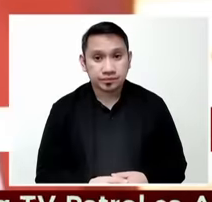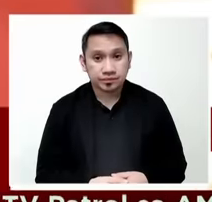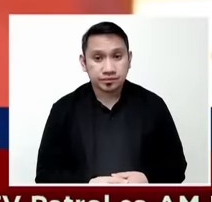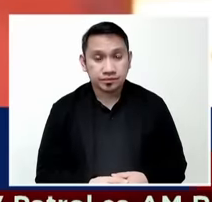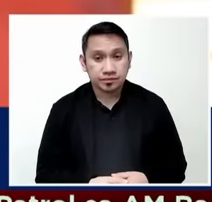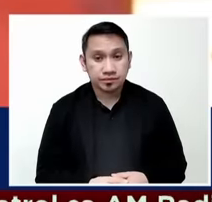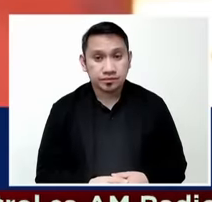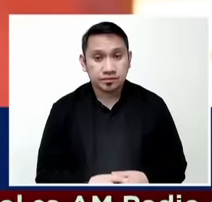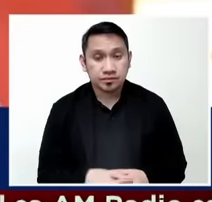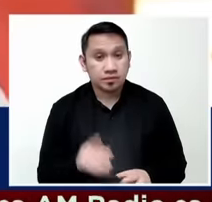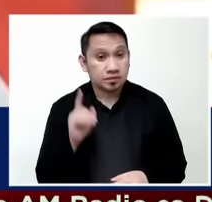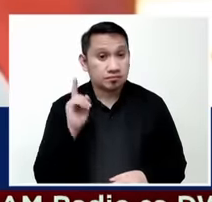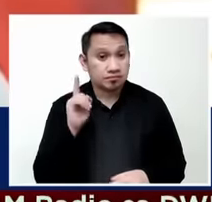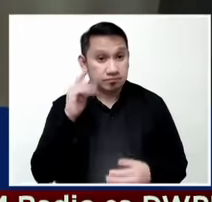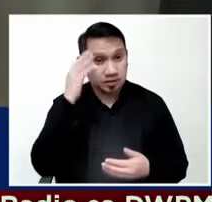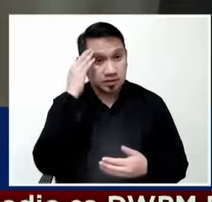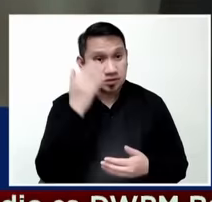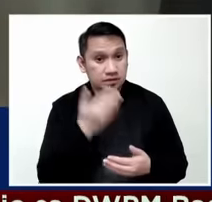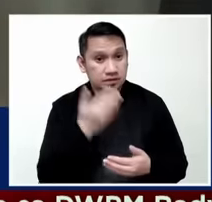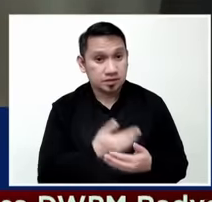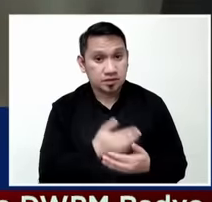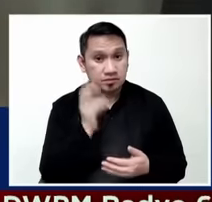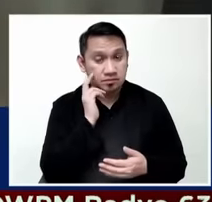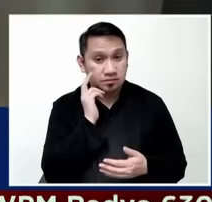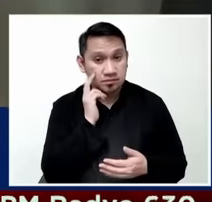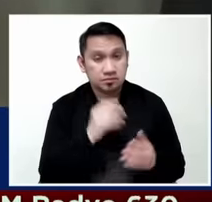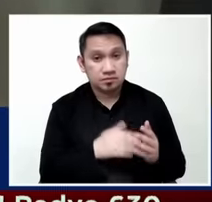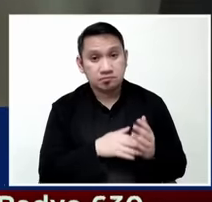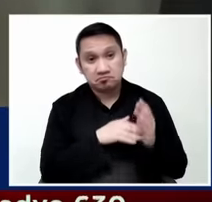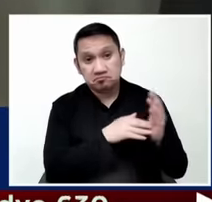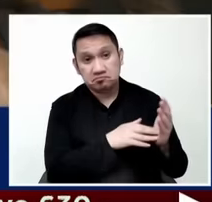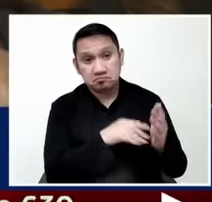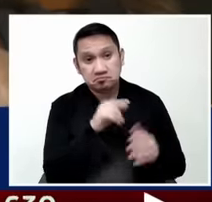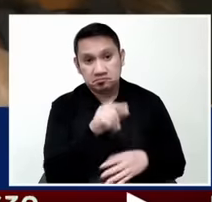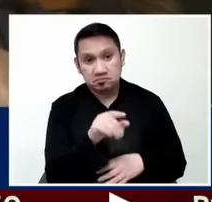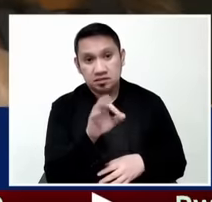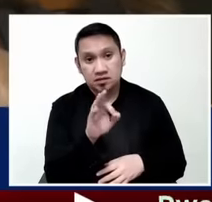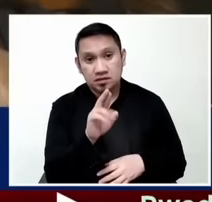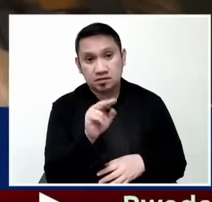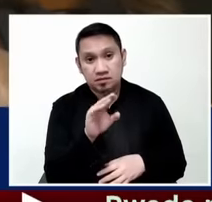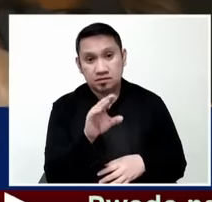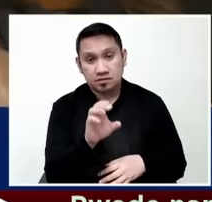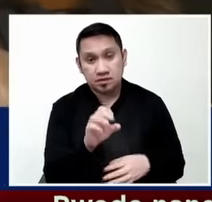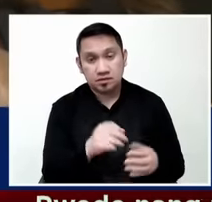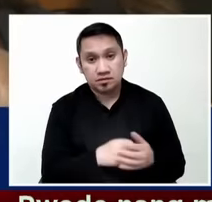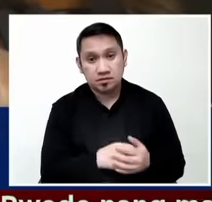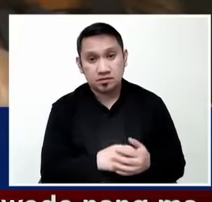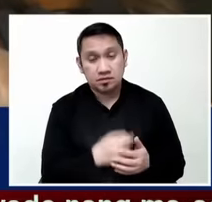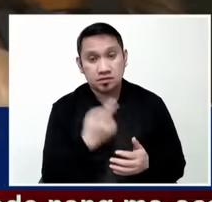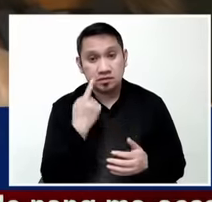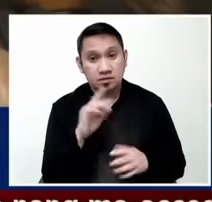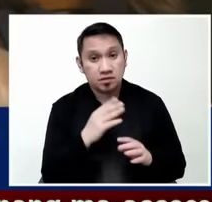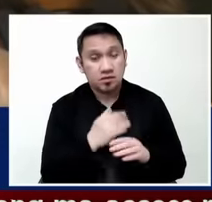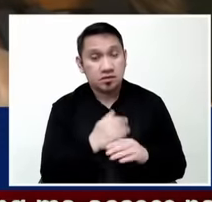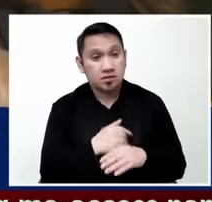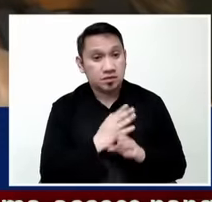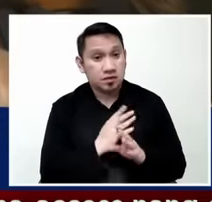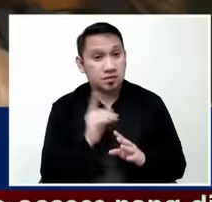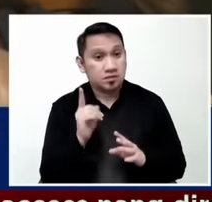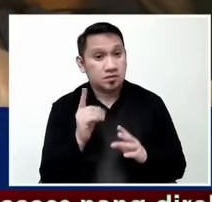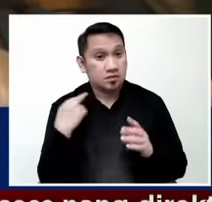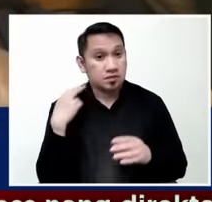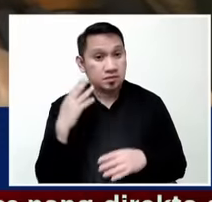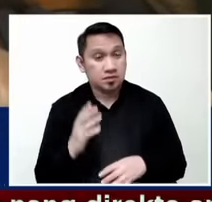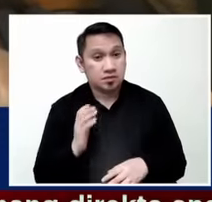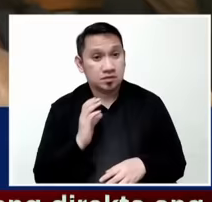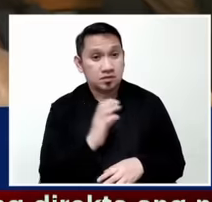Binweltahan ang anak ni dating Pangulong Rodrigo Duterte si House Deputy Minority Leader Franz Castro. Para kay Davao City Representative Paulo Duterte, bagamat